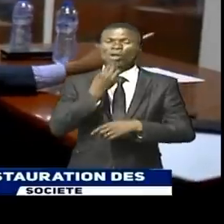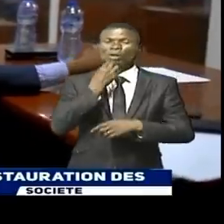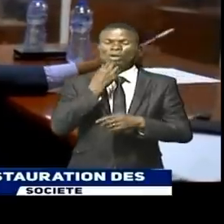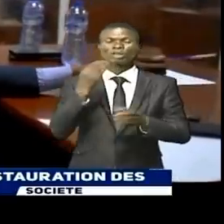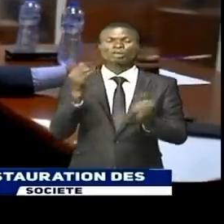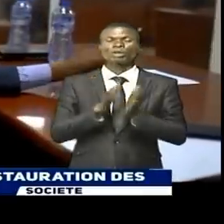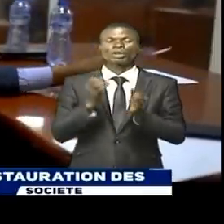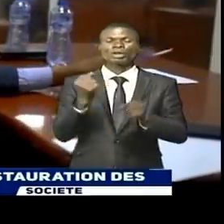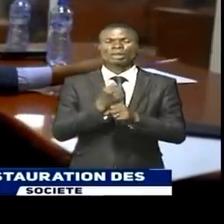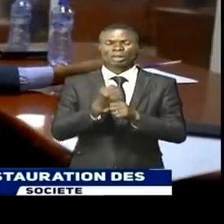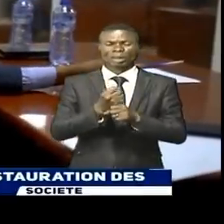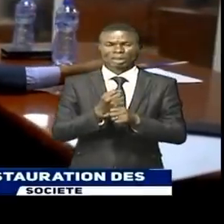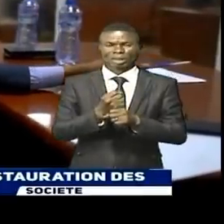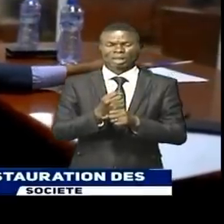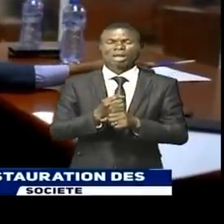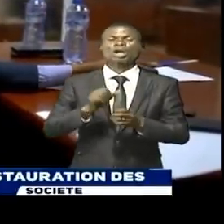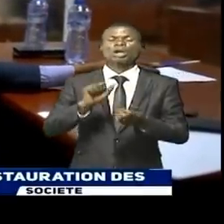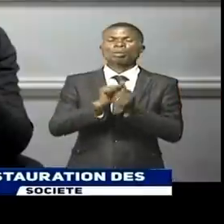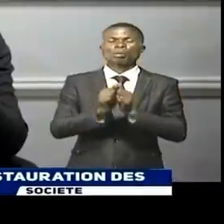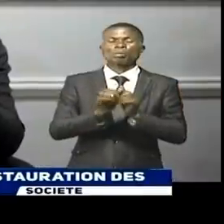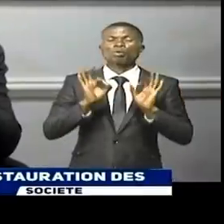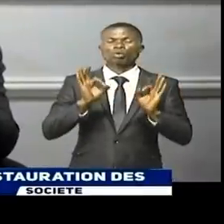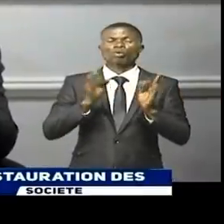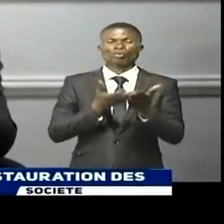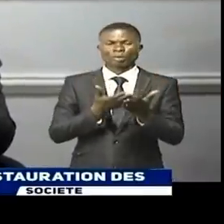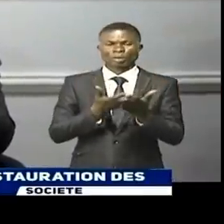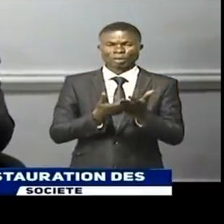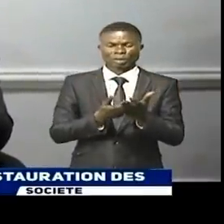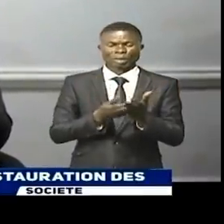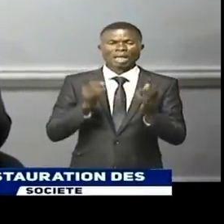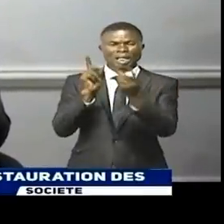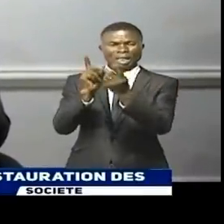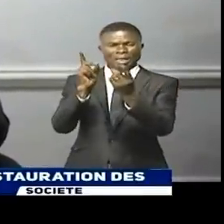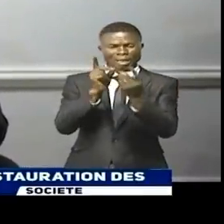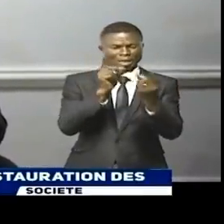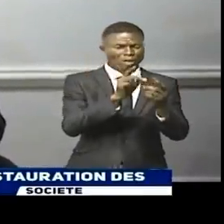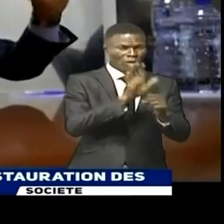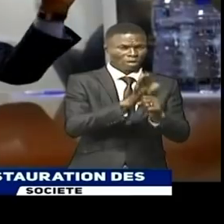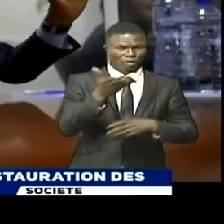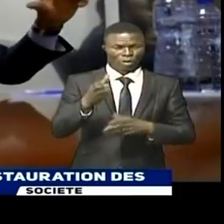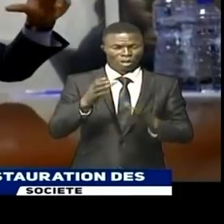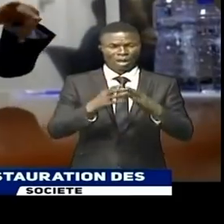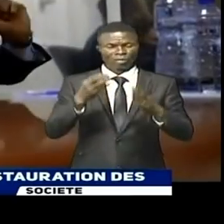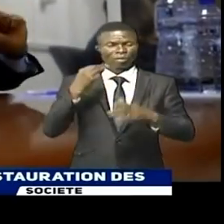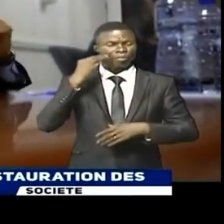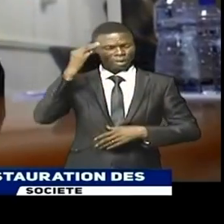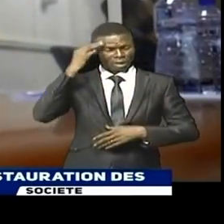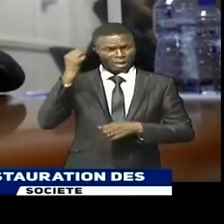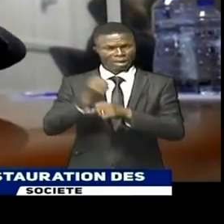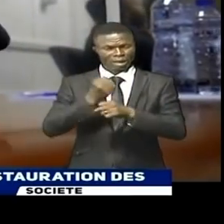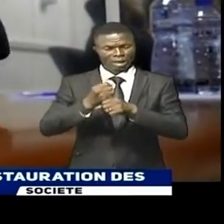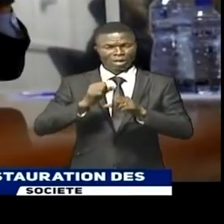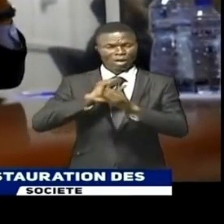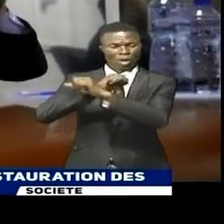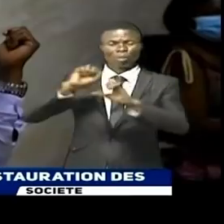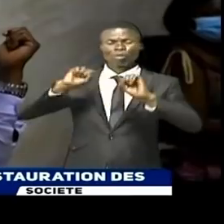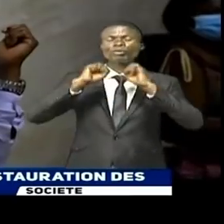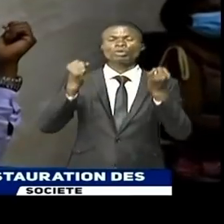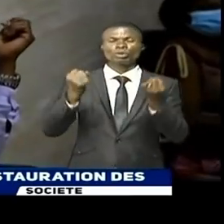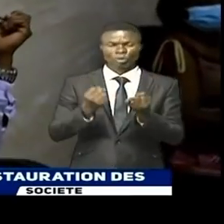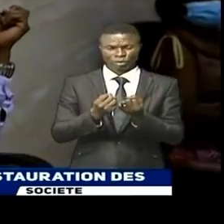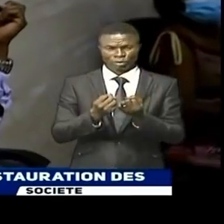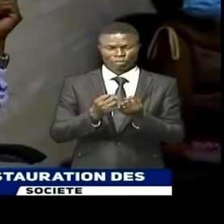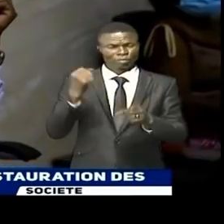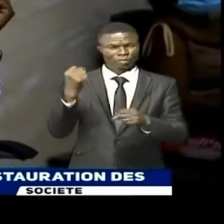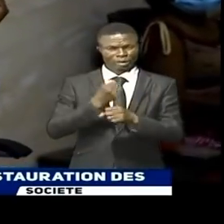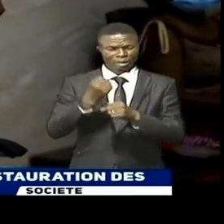dans ce nouveau secteur de restauration des contacts sont déjà pris avec le ministre de l'emploi travail et prévoyance sociale un